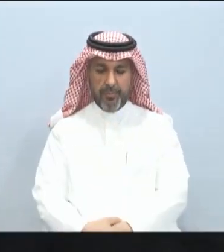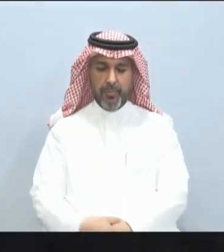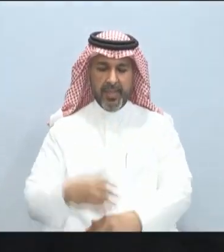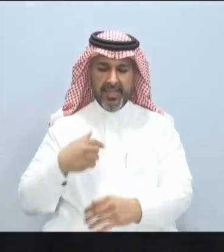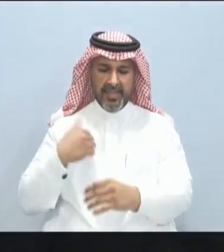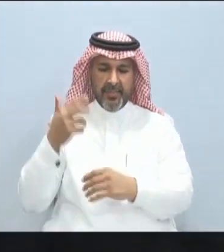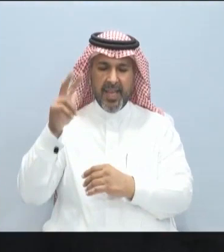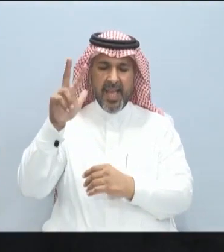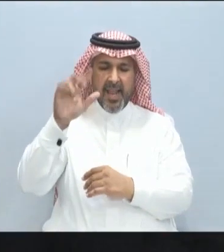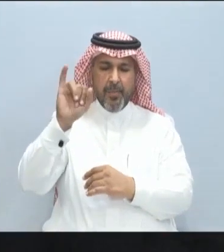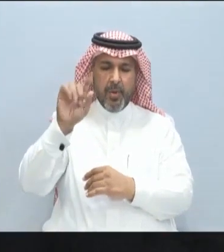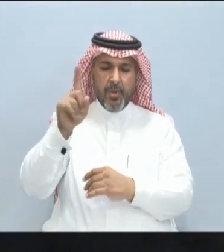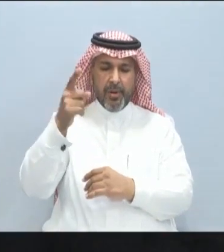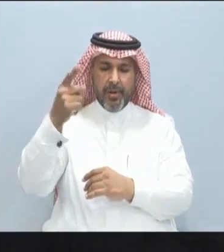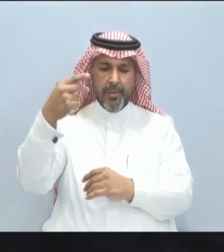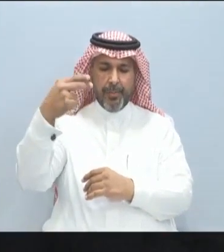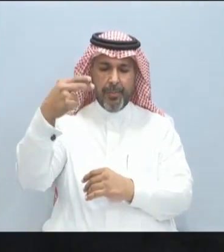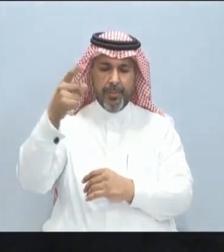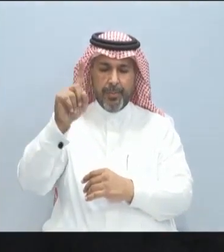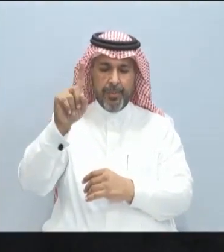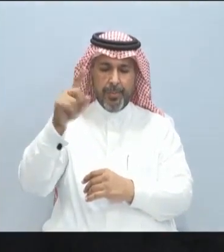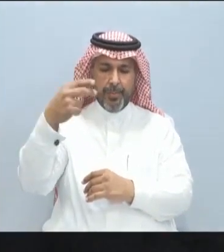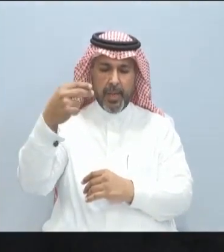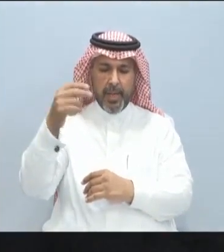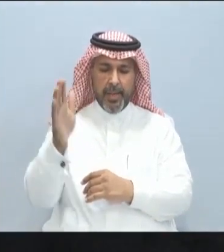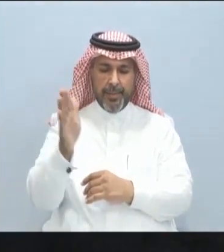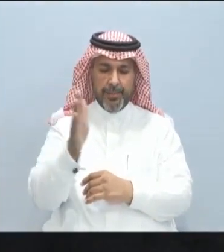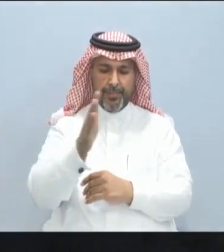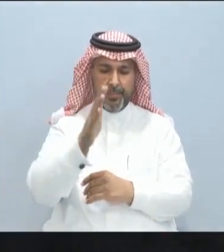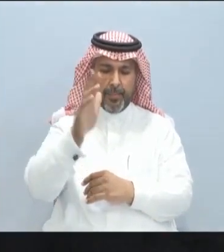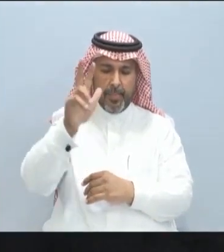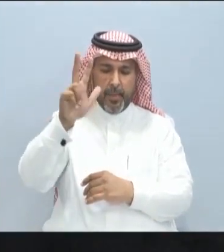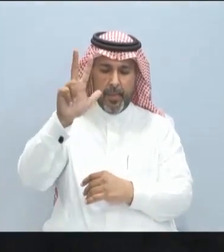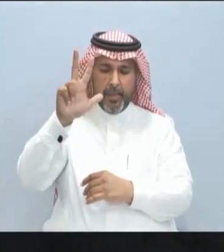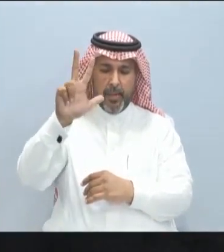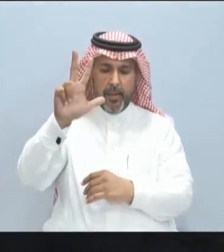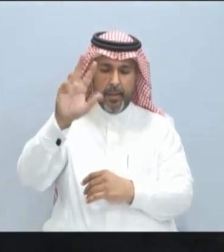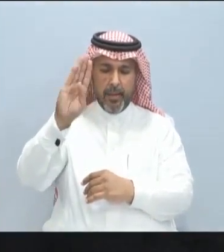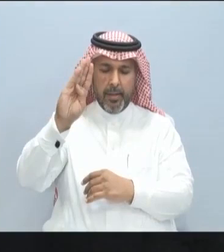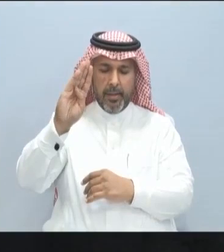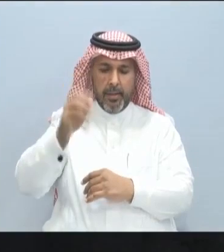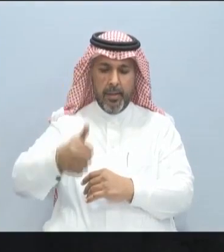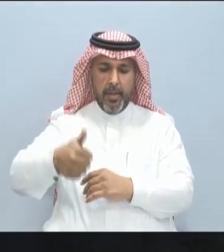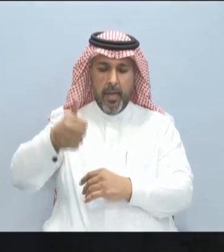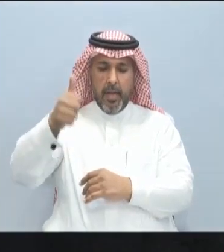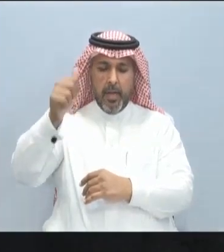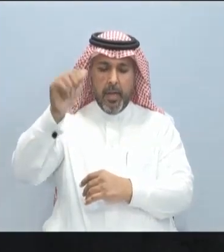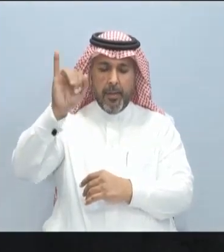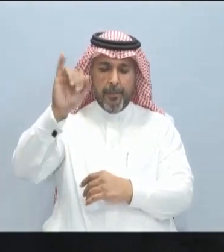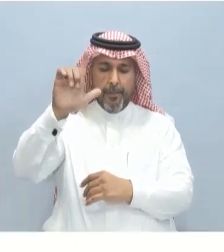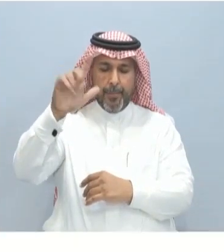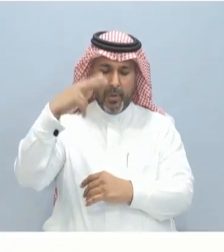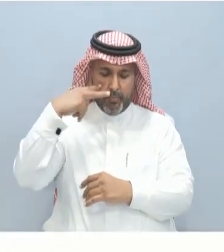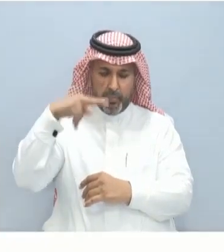الكامل اولا لا ننسى الاشاره الى رابط الدرس الرقمي للاستزاده والاستفاده من التمارين المطروحه